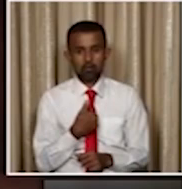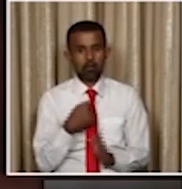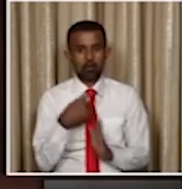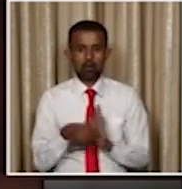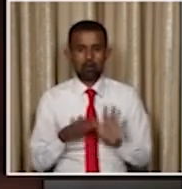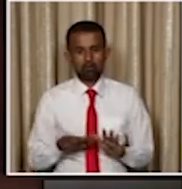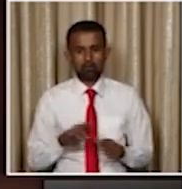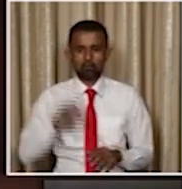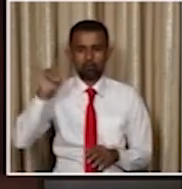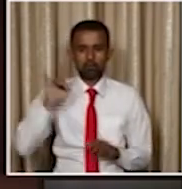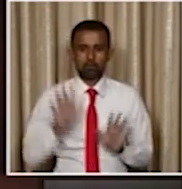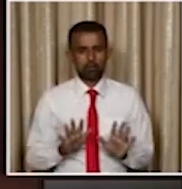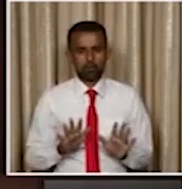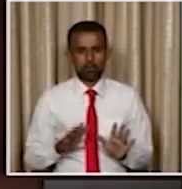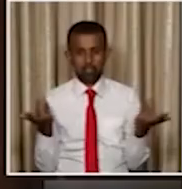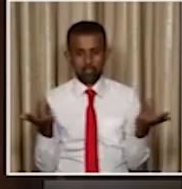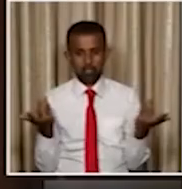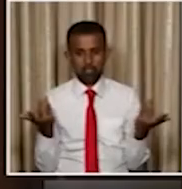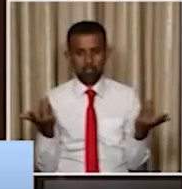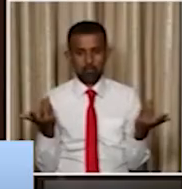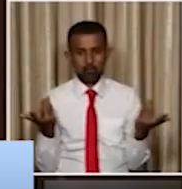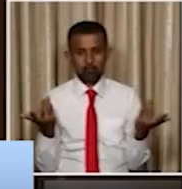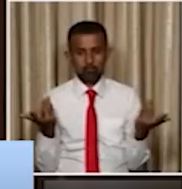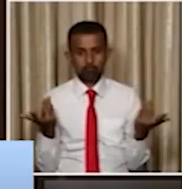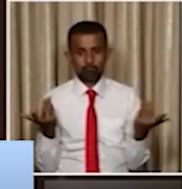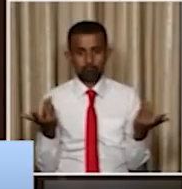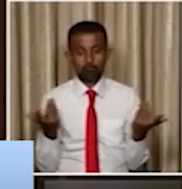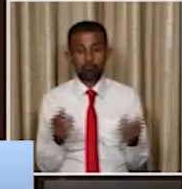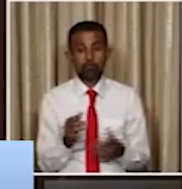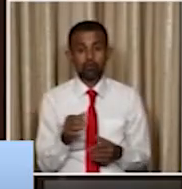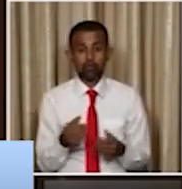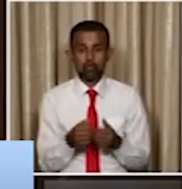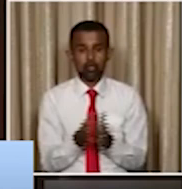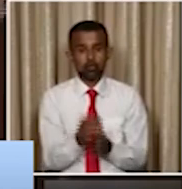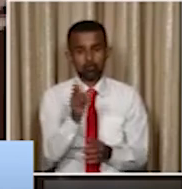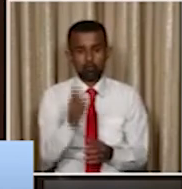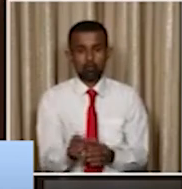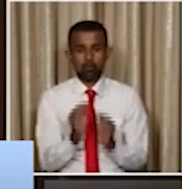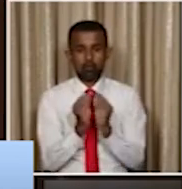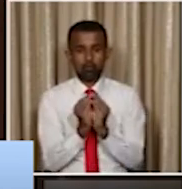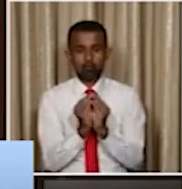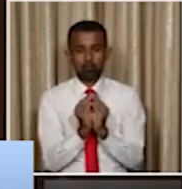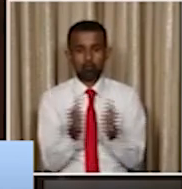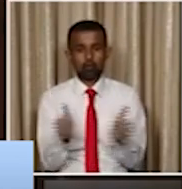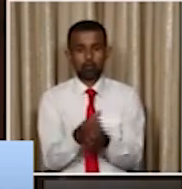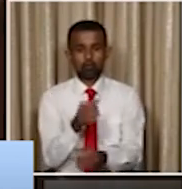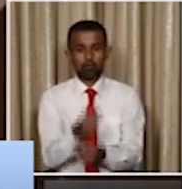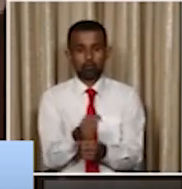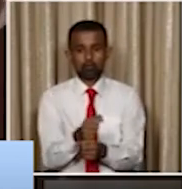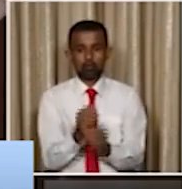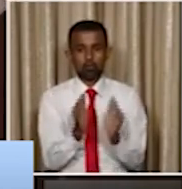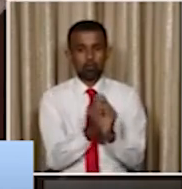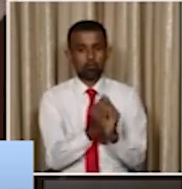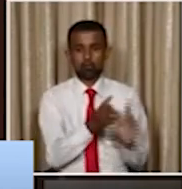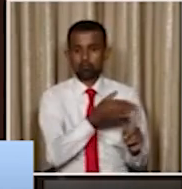එකයි පිටරට හිටියත් එකයි මම මගේ වැඩ ටික කරගෙන යනවා. ගමන් කරන්න මන් තුමනේ තමුන්නාංශය අද පොහොට්ටුව එක ආණ්ඩු කරනවායි කියලා පොහොට්ටුව සුද්ධ කරන්න